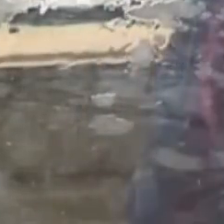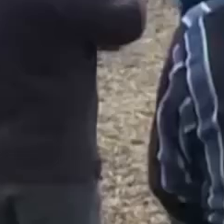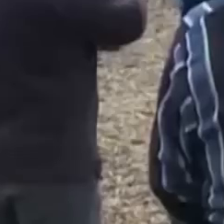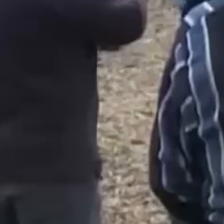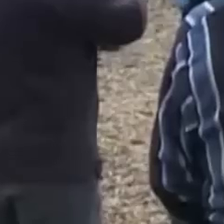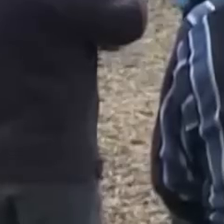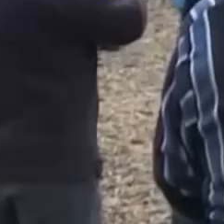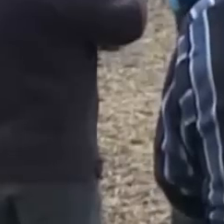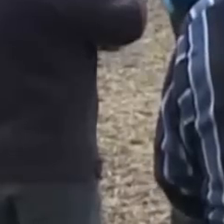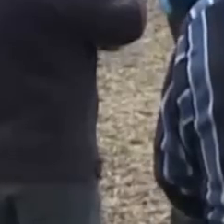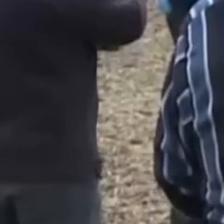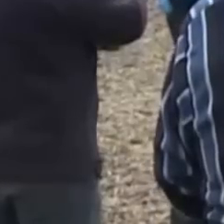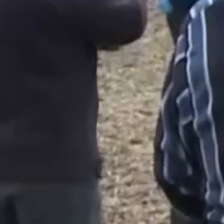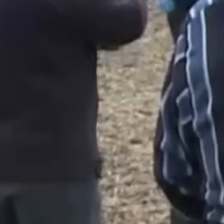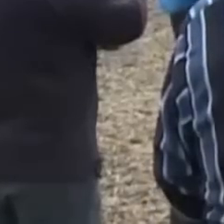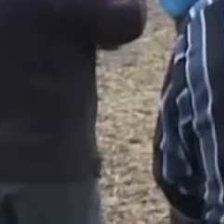וגם